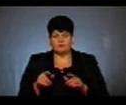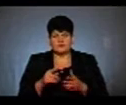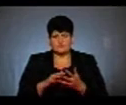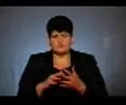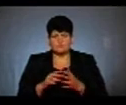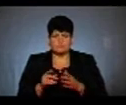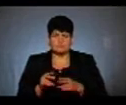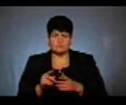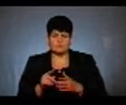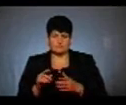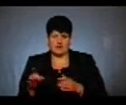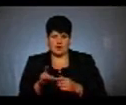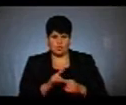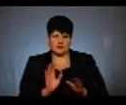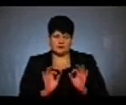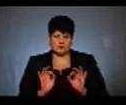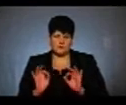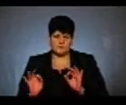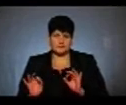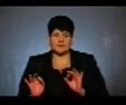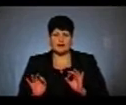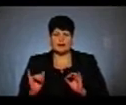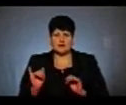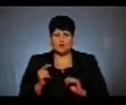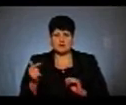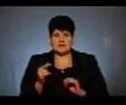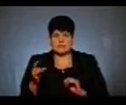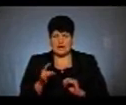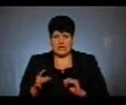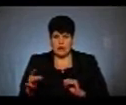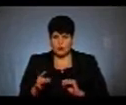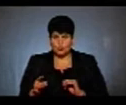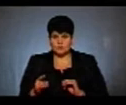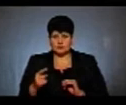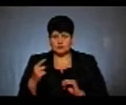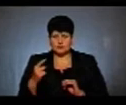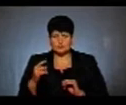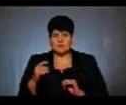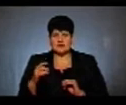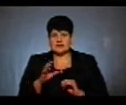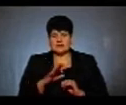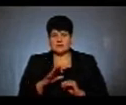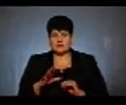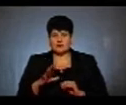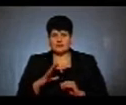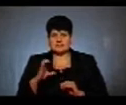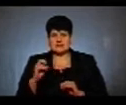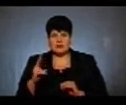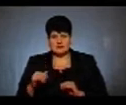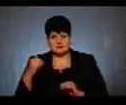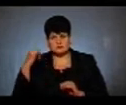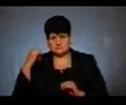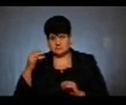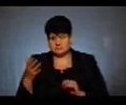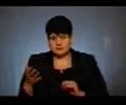в даний час тільки в Зборівському районі, 1 пункт по Котах, і в Гусятинському районі, значить, село Котівка, неплоплушний пункт щодо сказу великої рогатої худоби. На